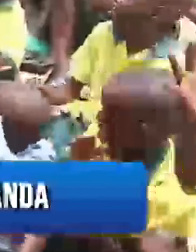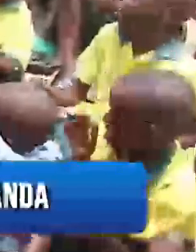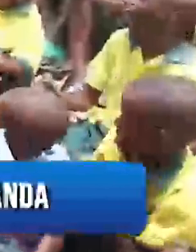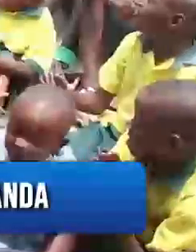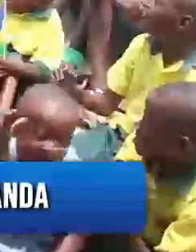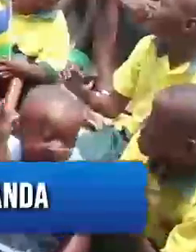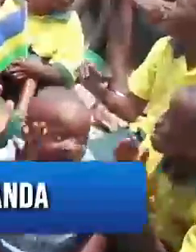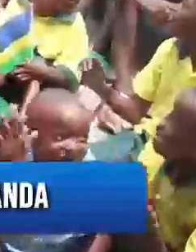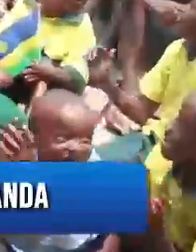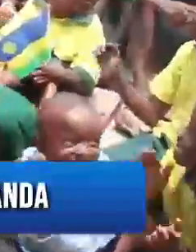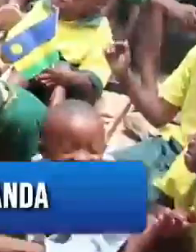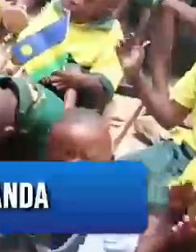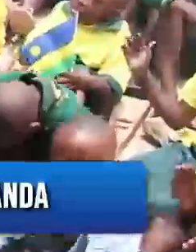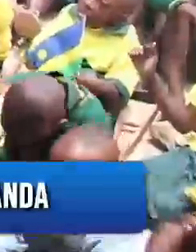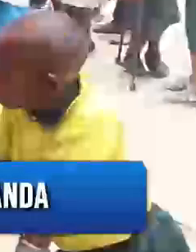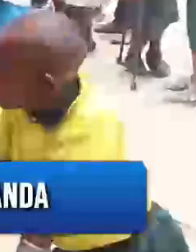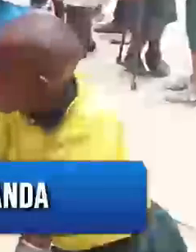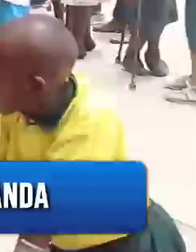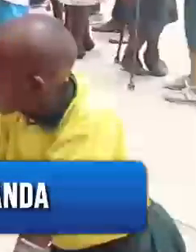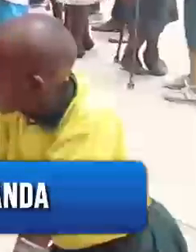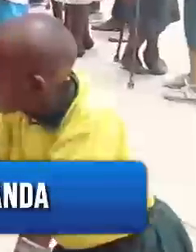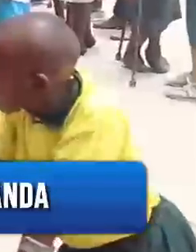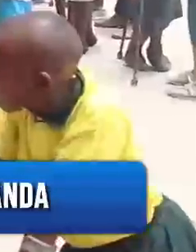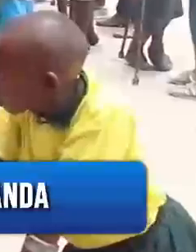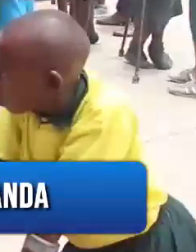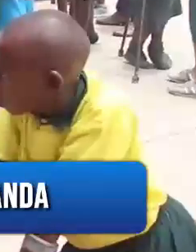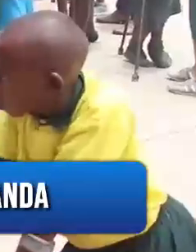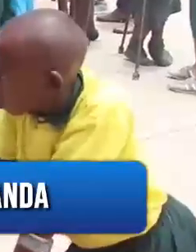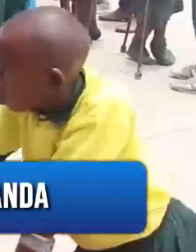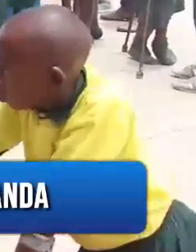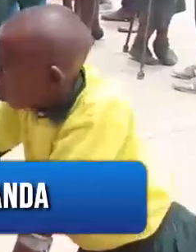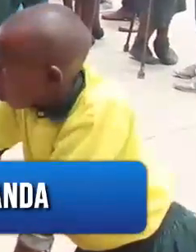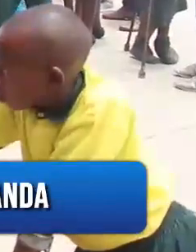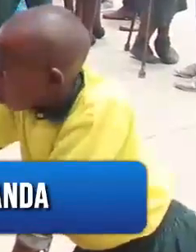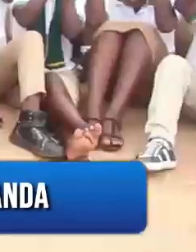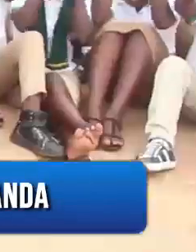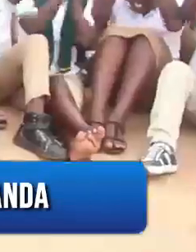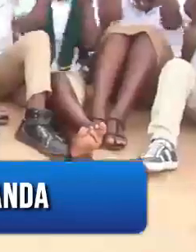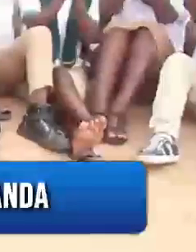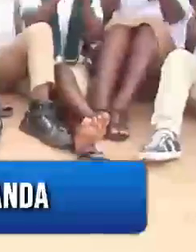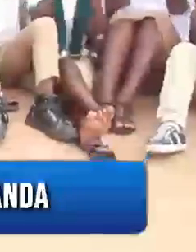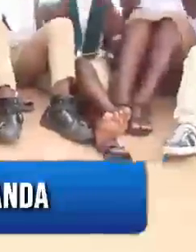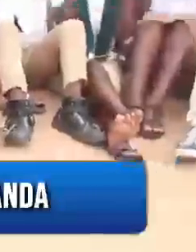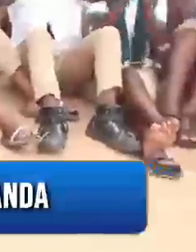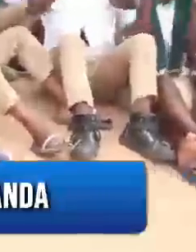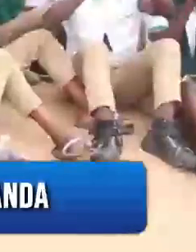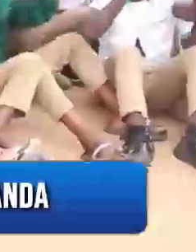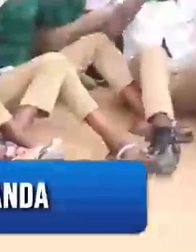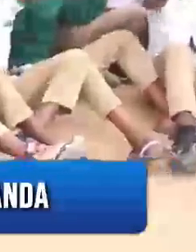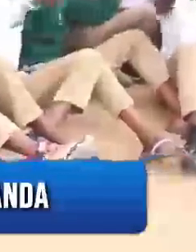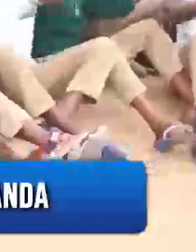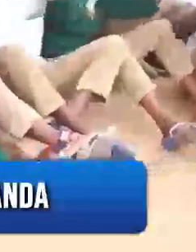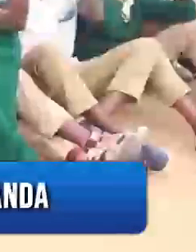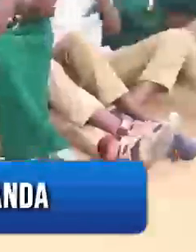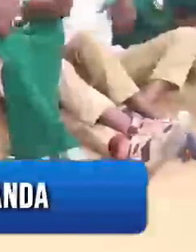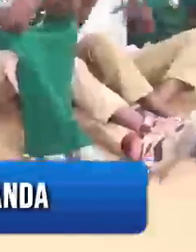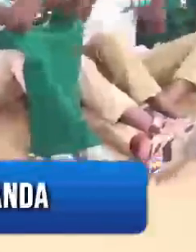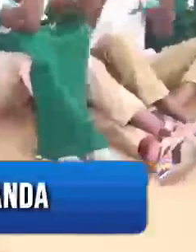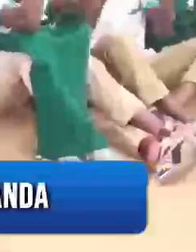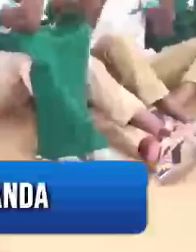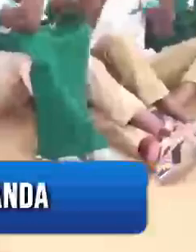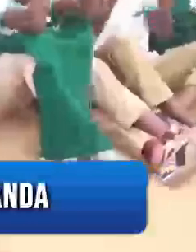Iyi gahunda ya Ring the Bell cyangwa kuvuza inzogera isanzwe iba buri mwaka hagati ya tariki ya 15 na 20 Werurwe, gusa mu Rwanda uyu mwaka